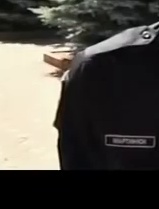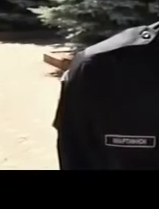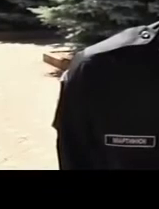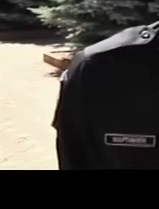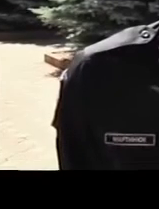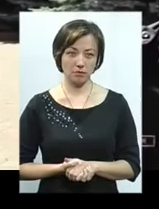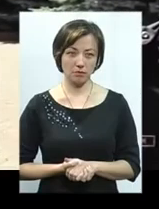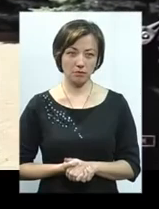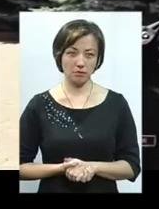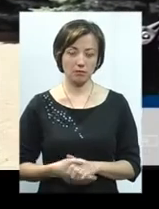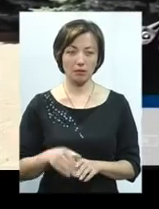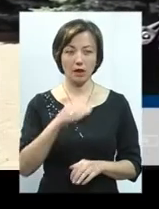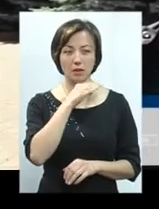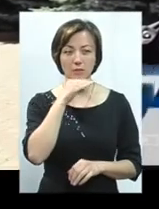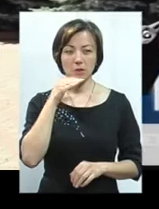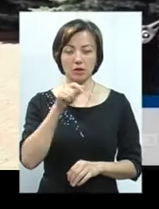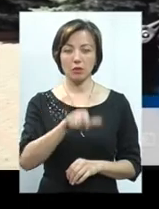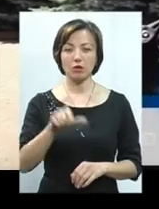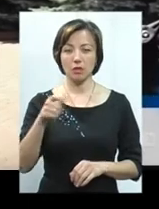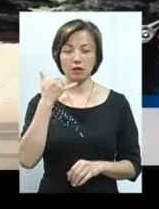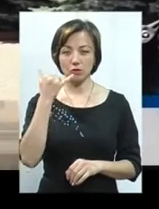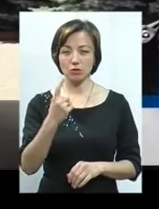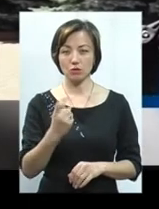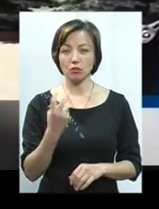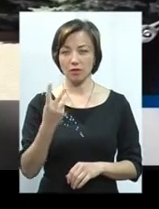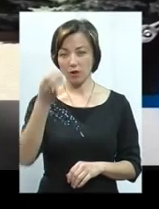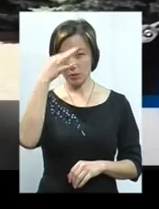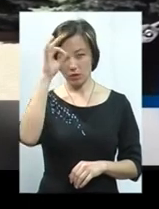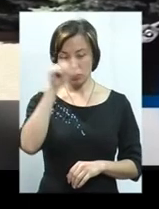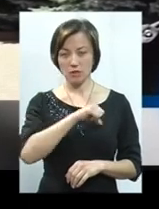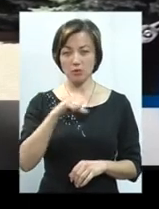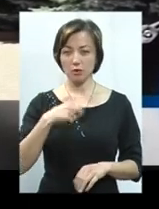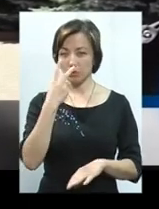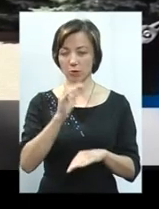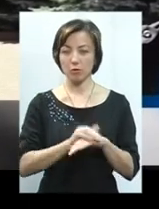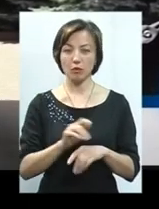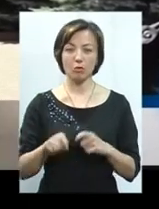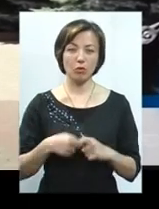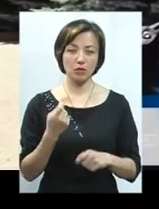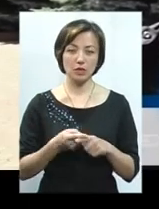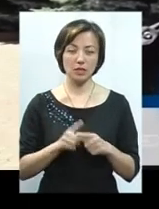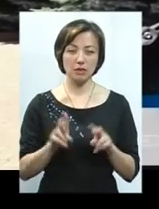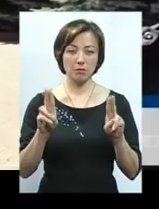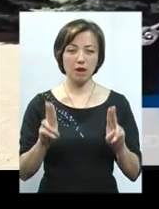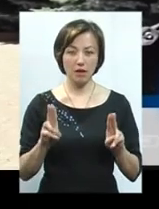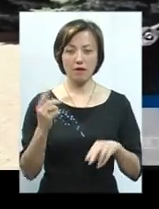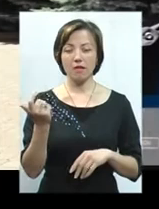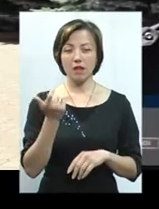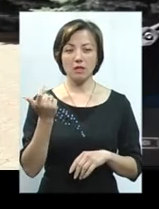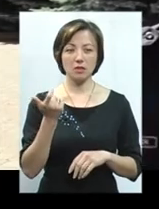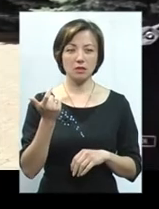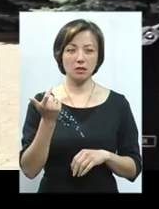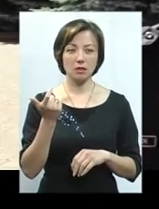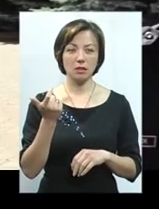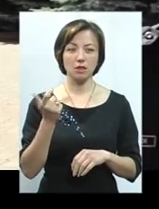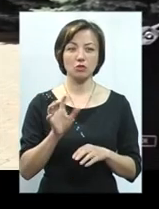Багато людей телефонно на лінію 102 та патрульні самостійно помічають порушення цих правил. Власники собак порушили ці